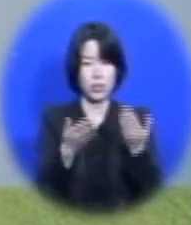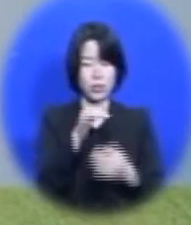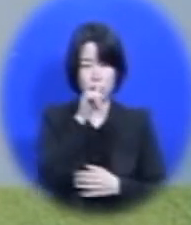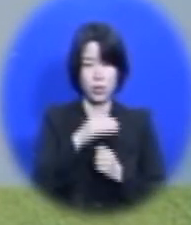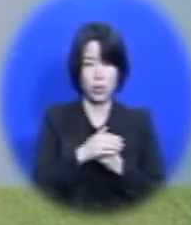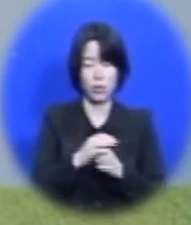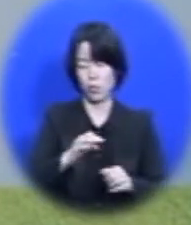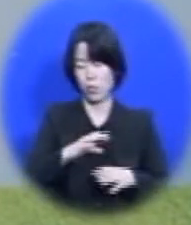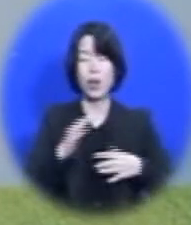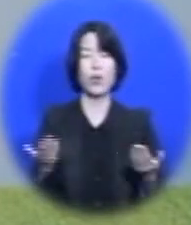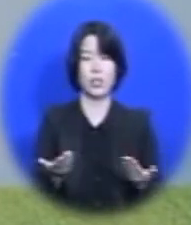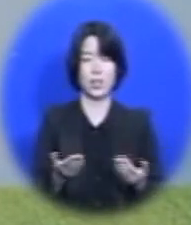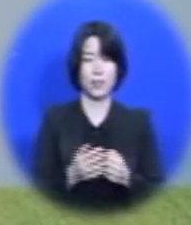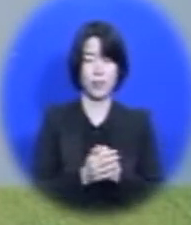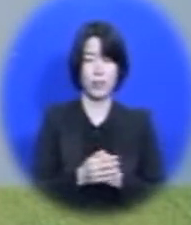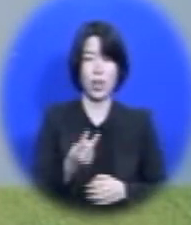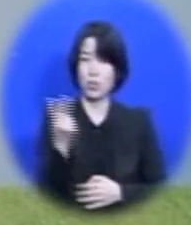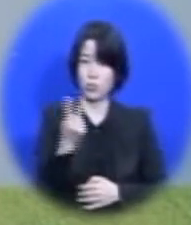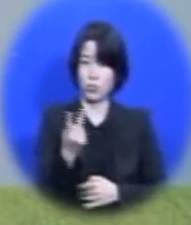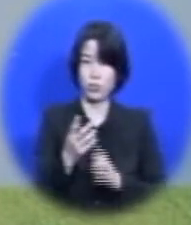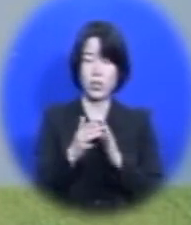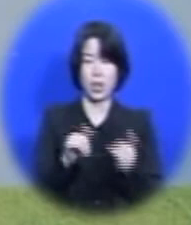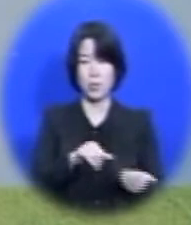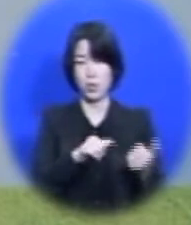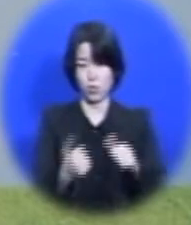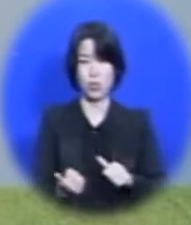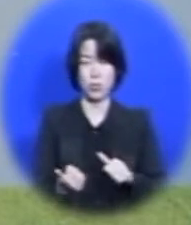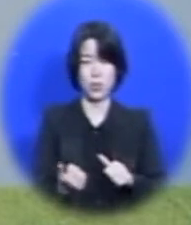일이죠. 그들에게 있어서 죽음은